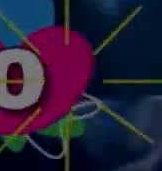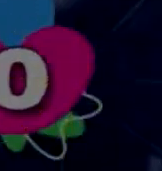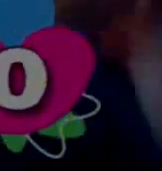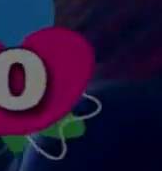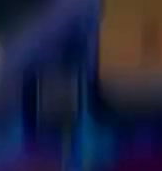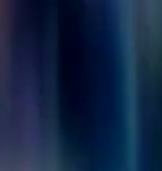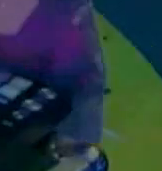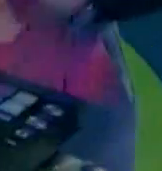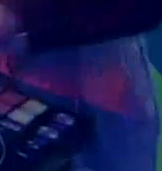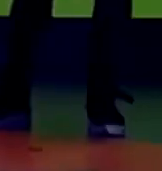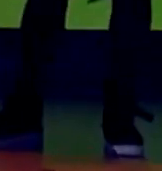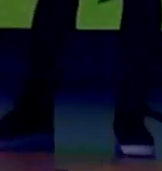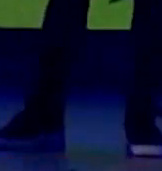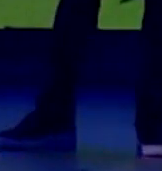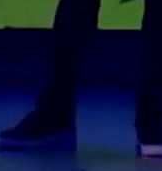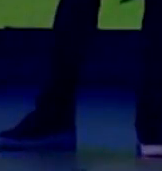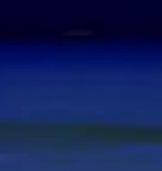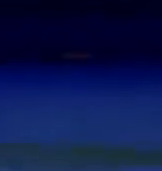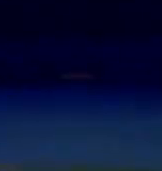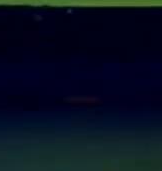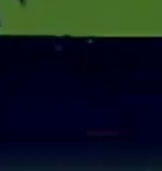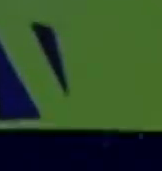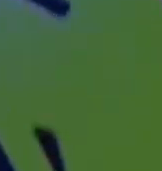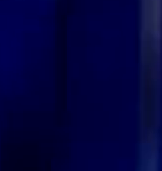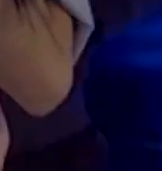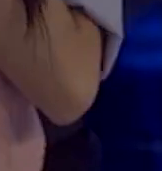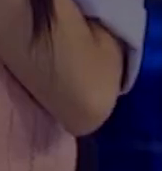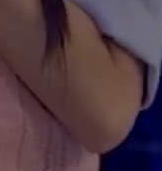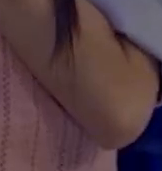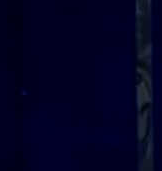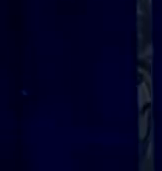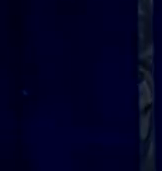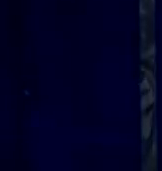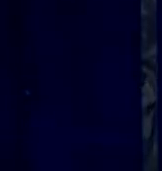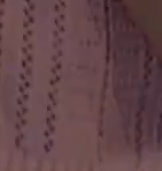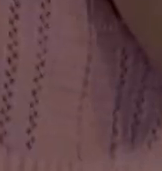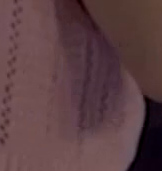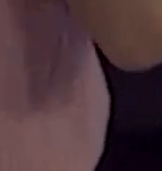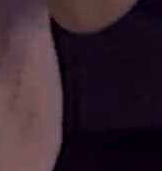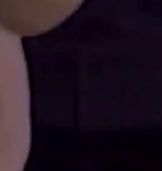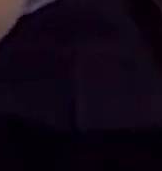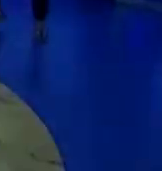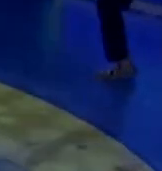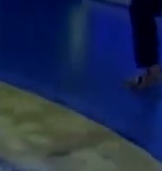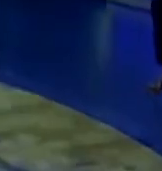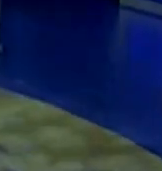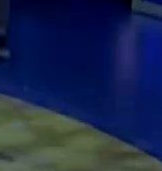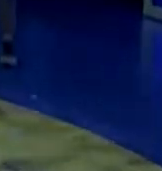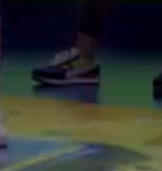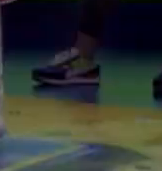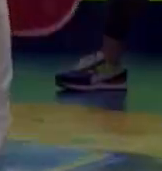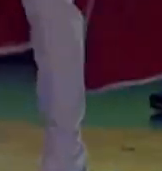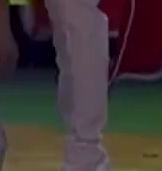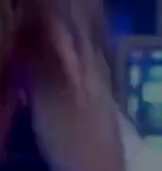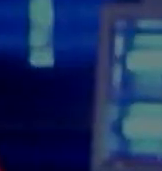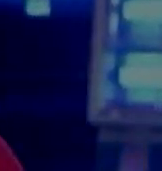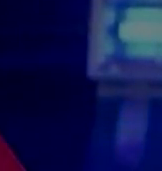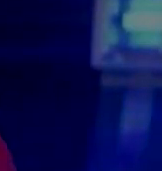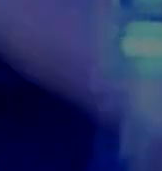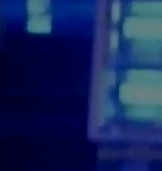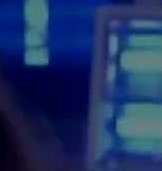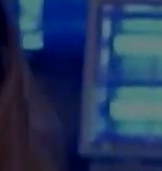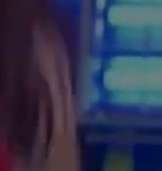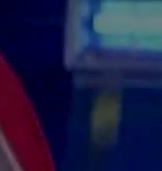lang June 20 to 26 at 1.6 itong June 27 to July 3, last week lang. Pumalo